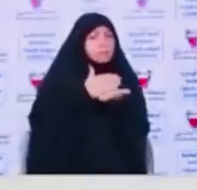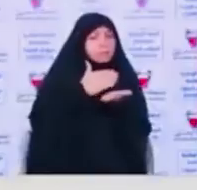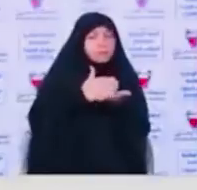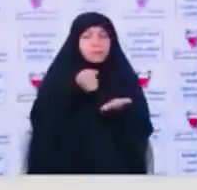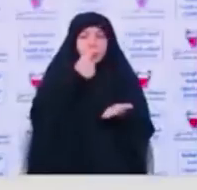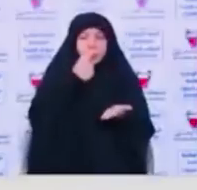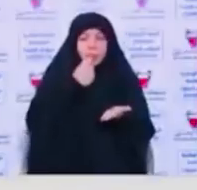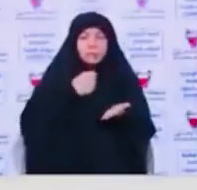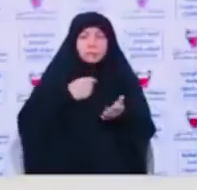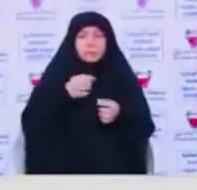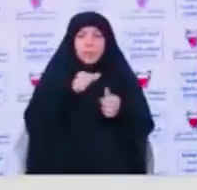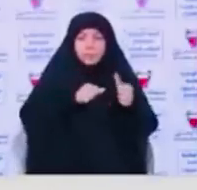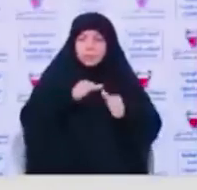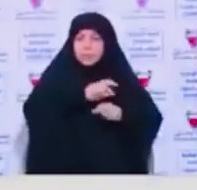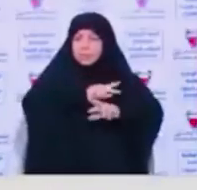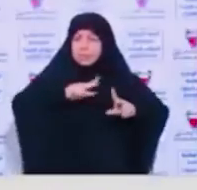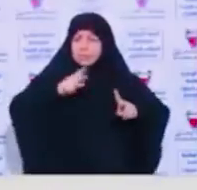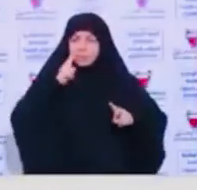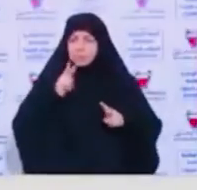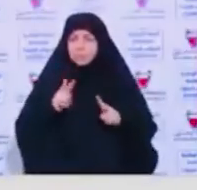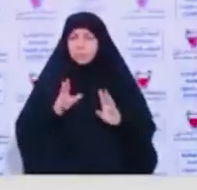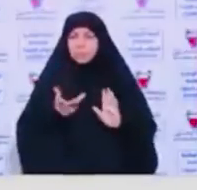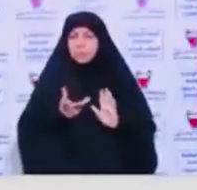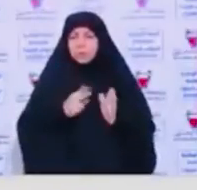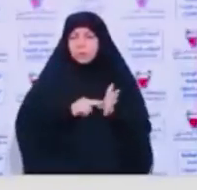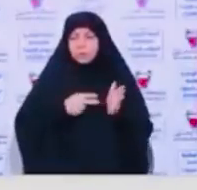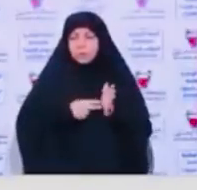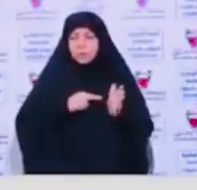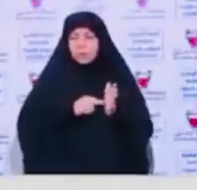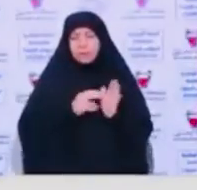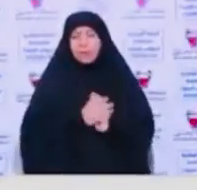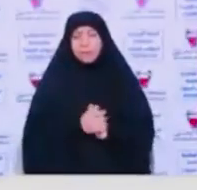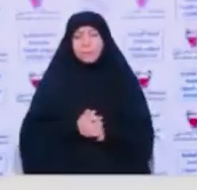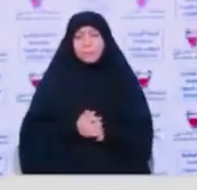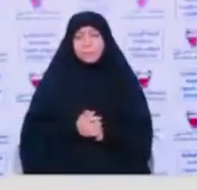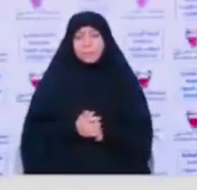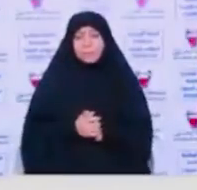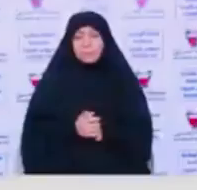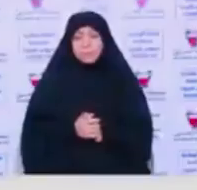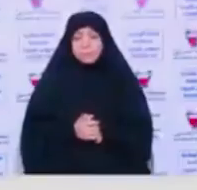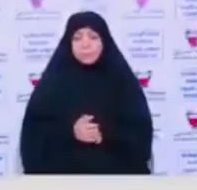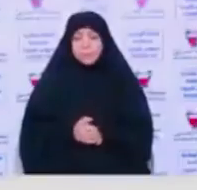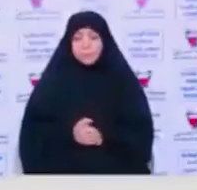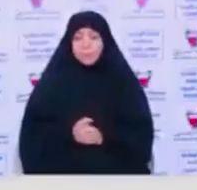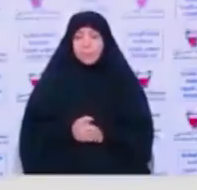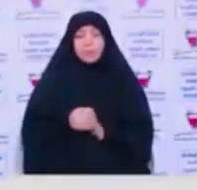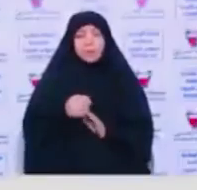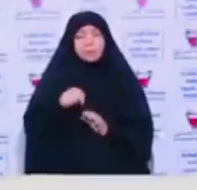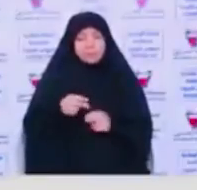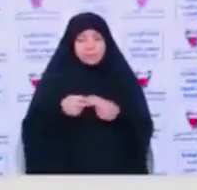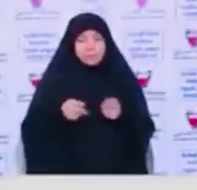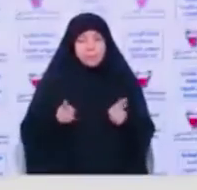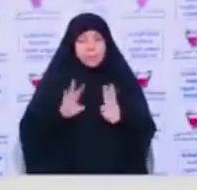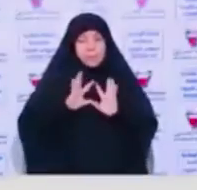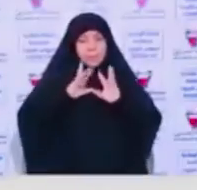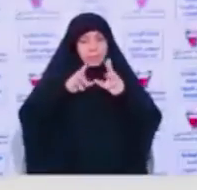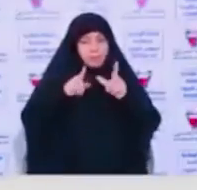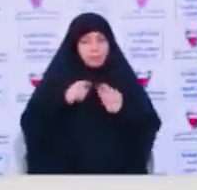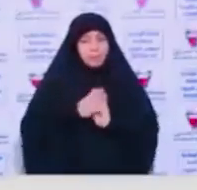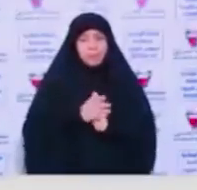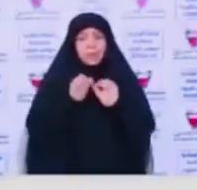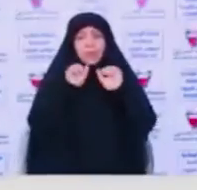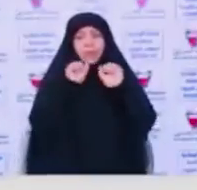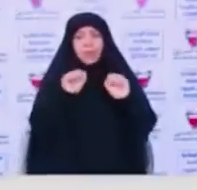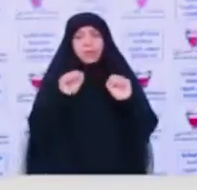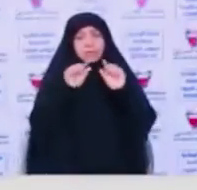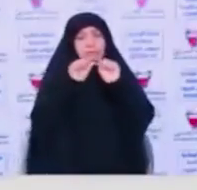البحرين تسابق دول العالم في كيفية تحديث البروتوكول العلاجي. طبعا خلونا في البداية أتكلم على